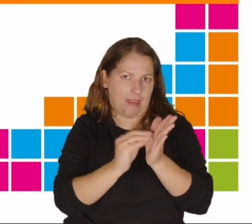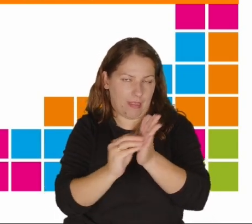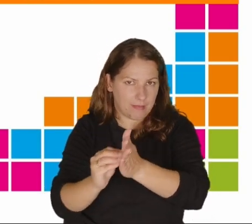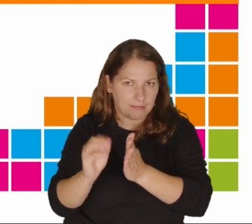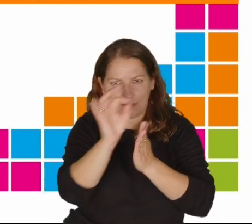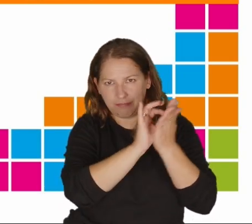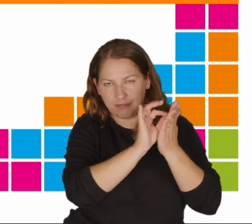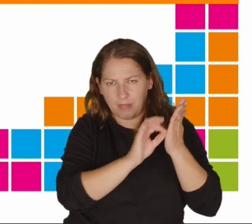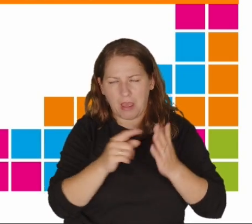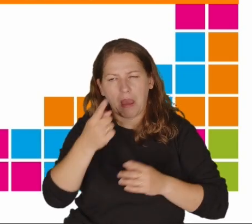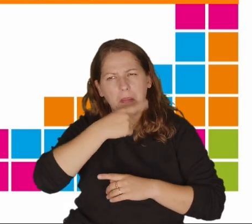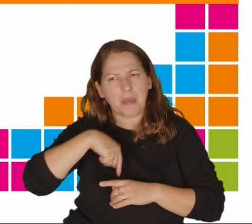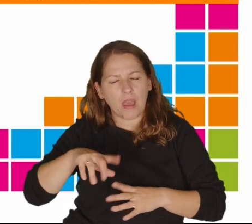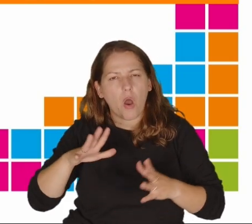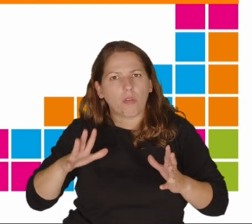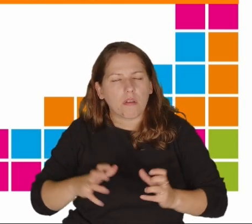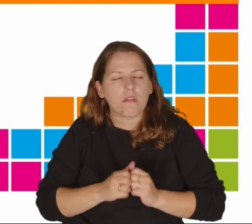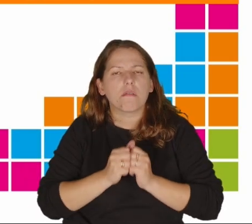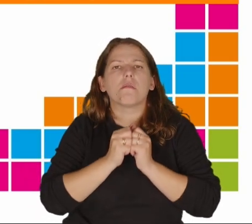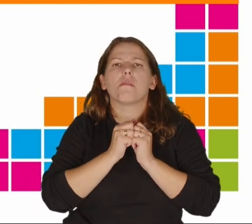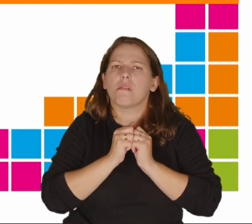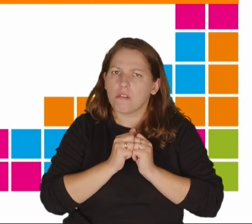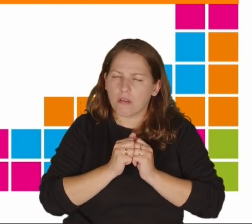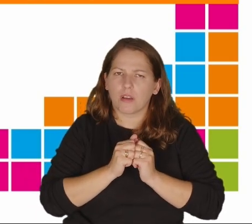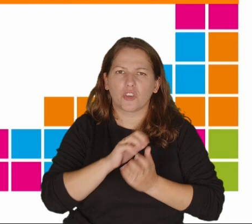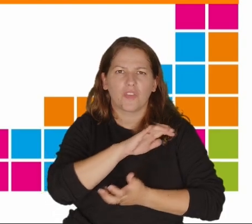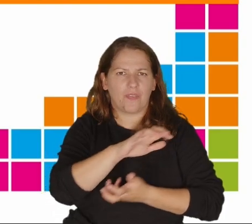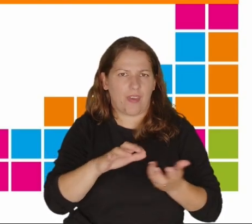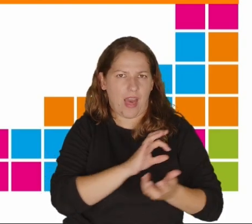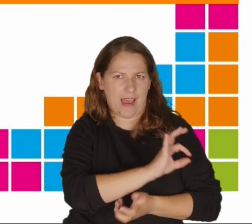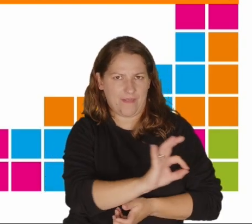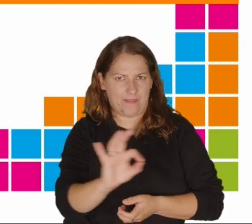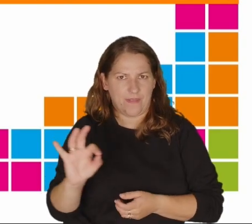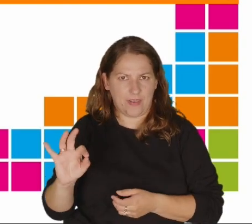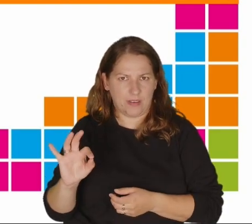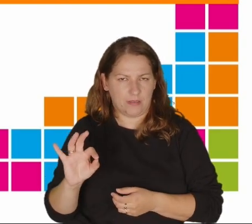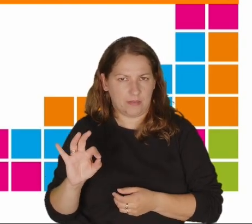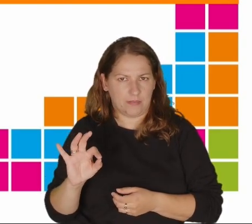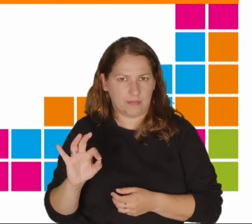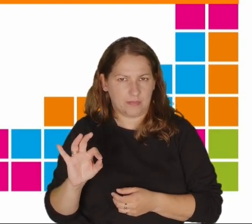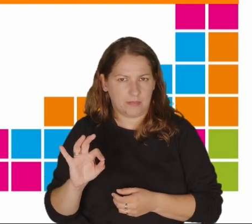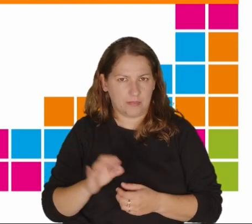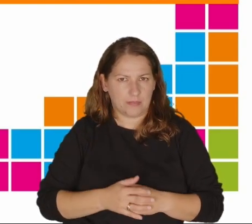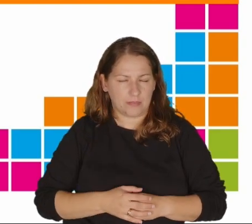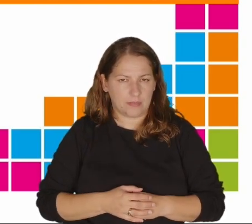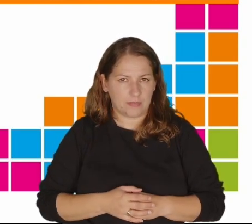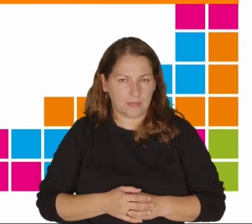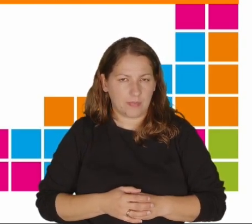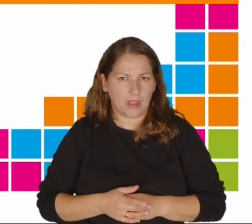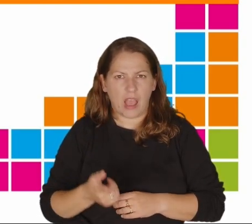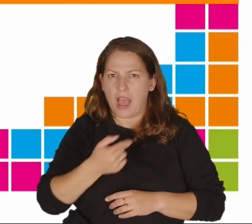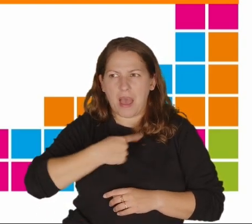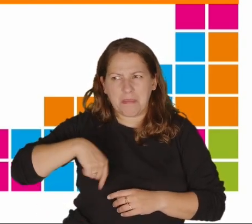No i w ten sposób myśmy odkryli jakiś świat, o którym